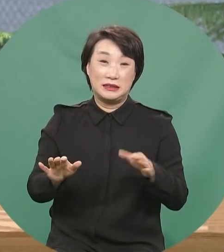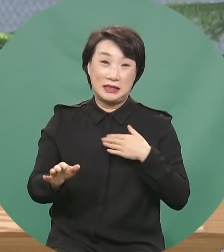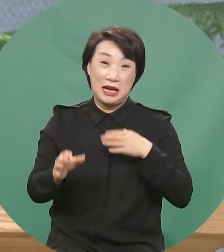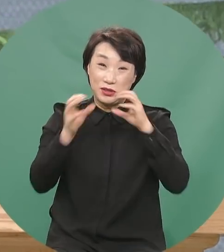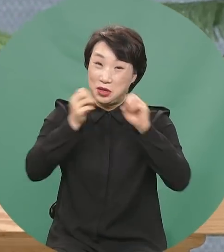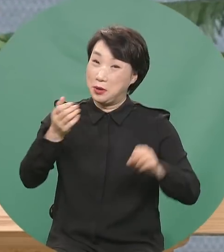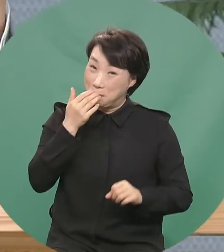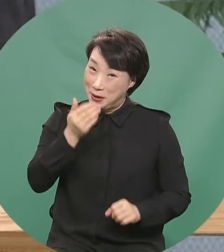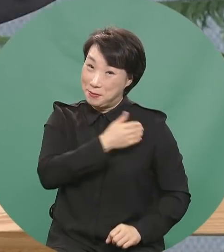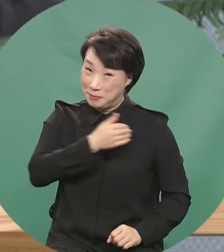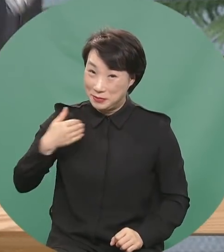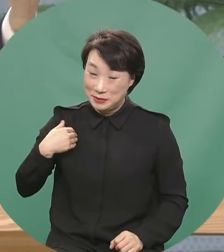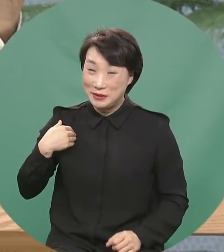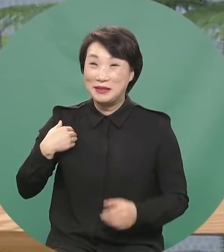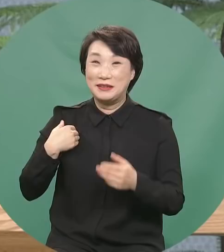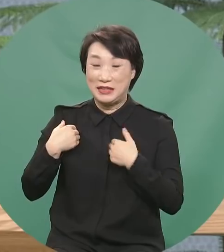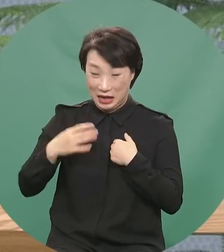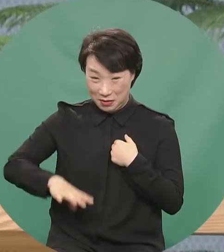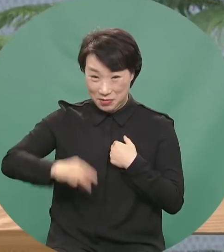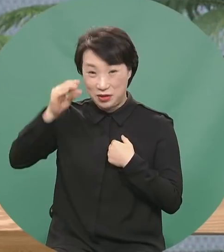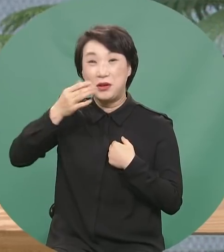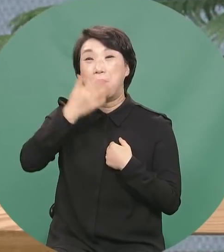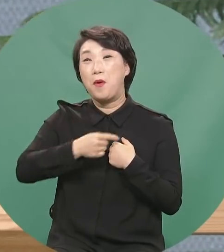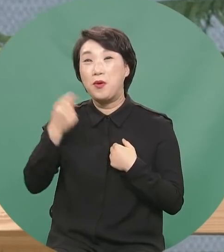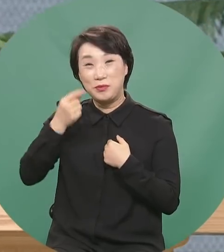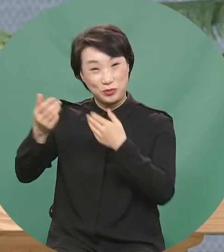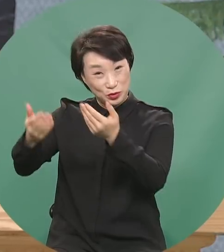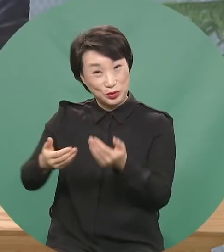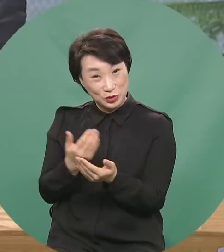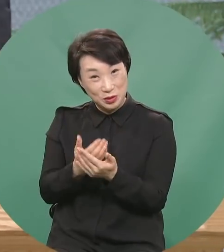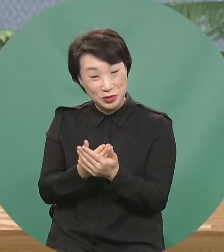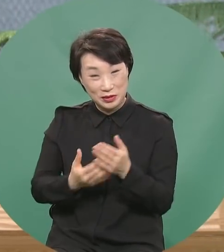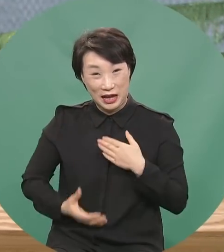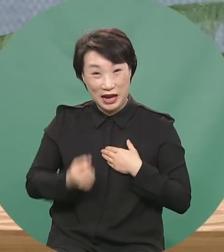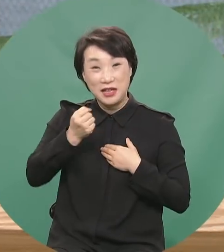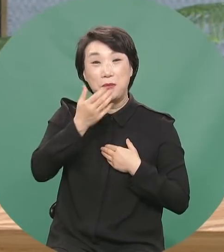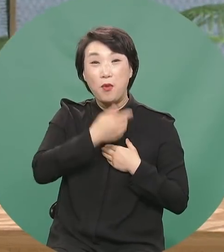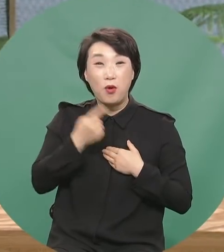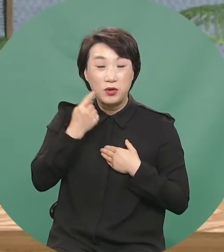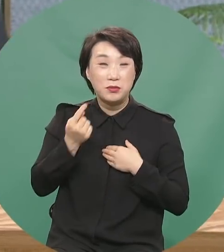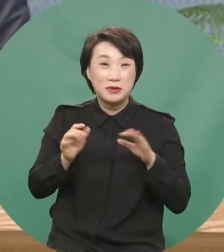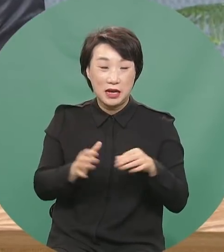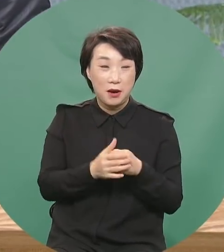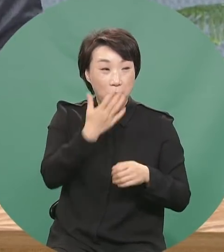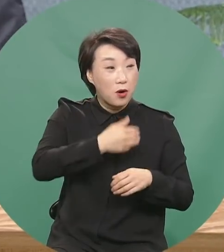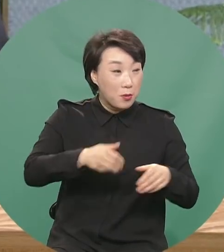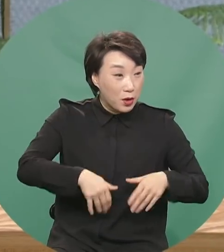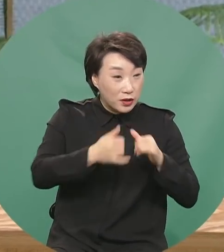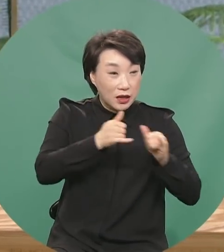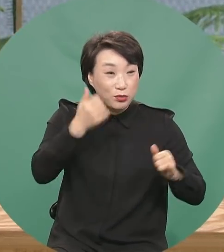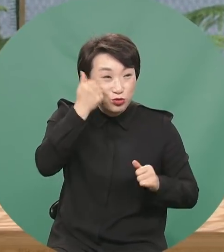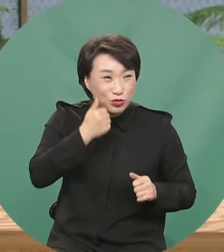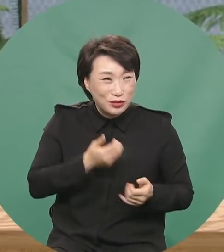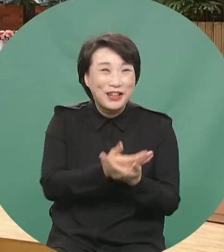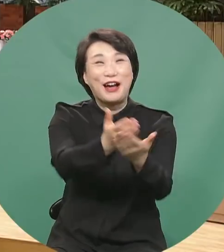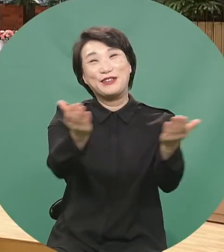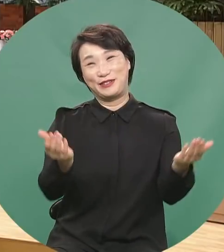있사오니 내게 먼저 복음을 주시고 내가 가진 복음이 필요한 자에게 주게 하여